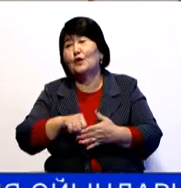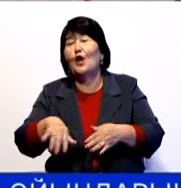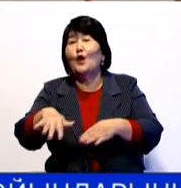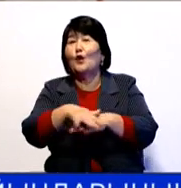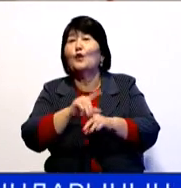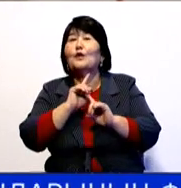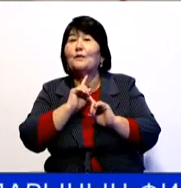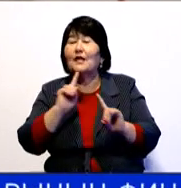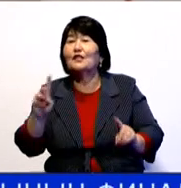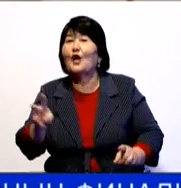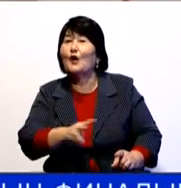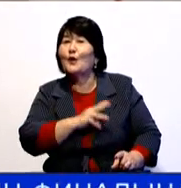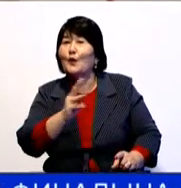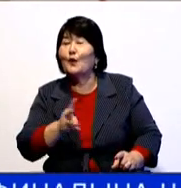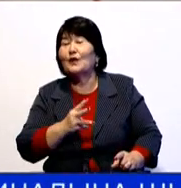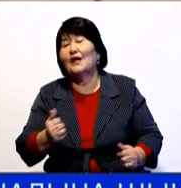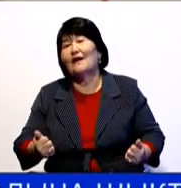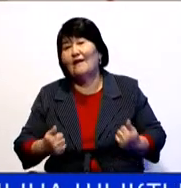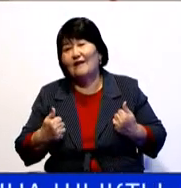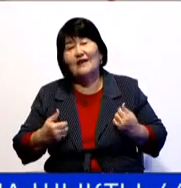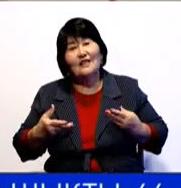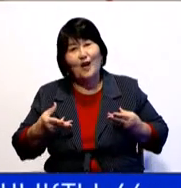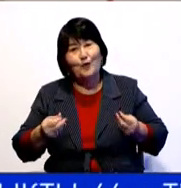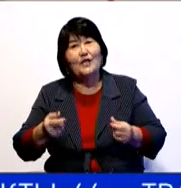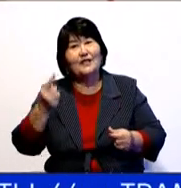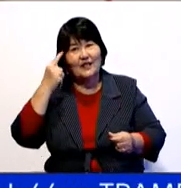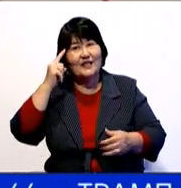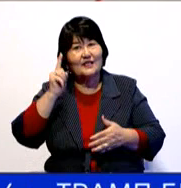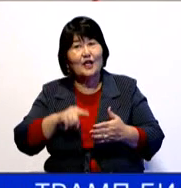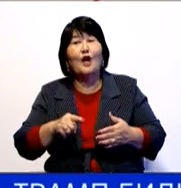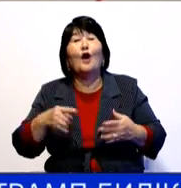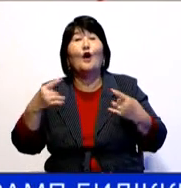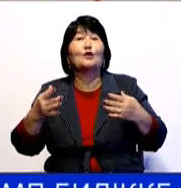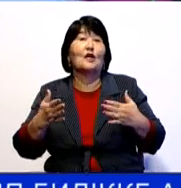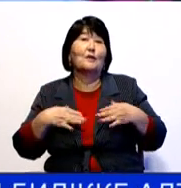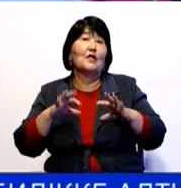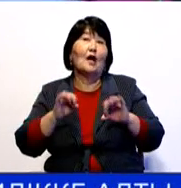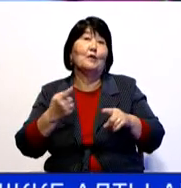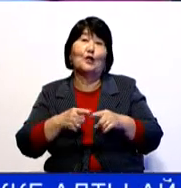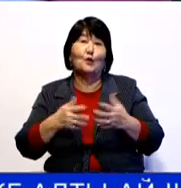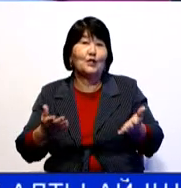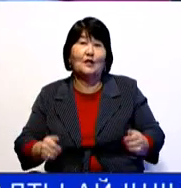көрермендерді ерекше көңіл күйге ықыласқа бөлейді деген сенімдеміз. Студия мендегі ақпарат әзірге осы.